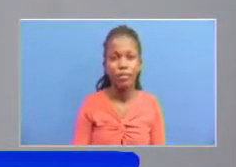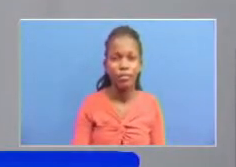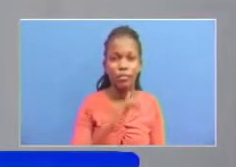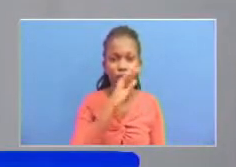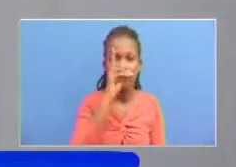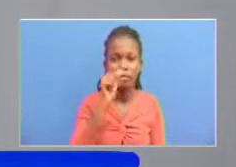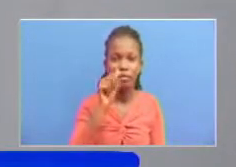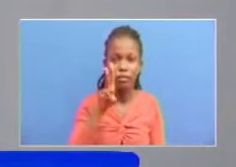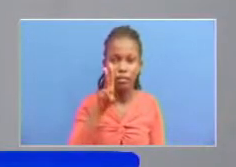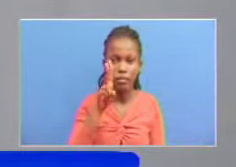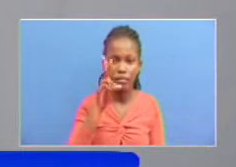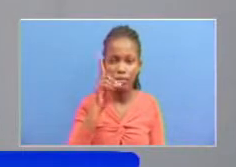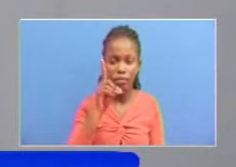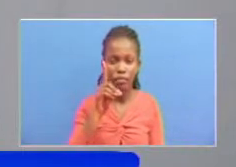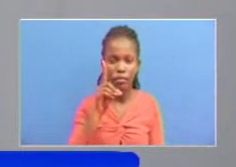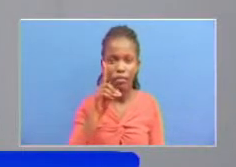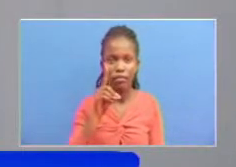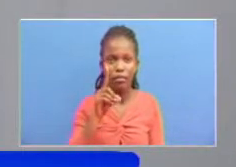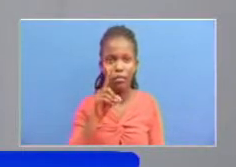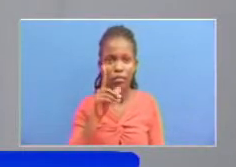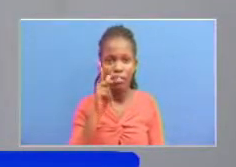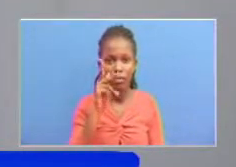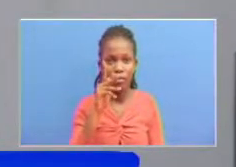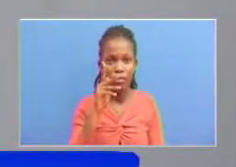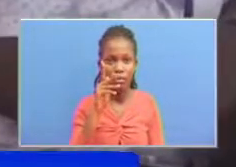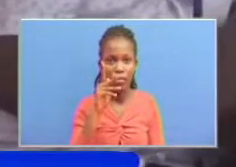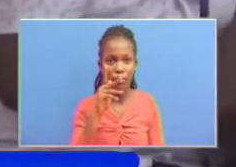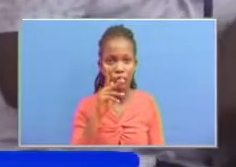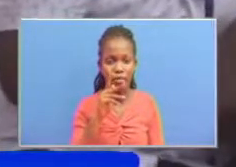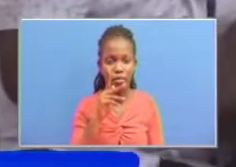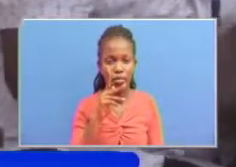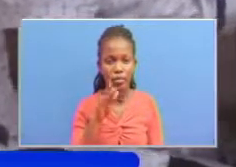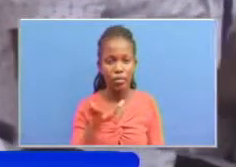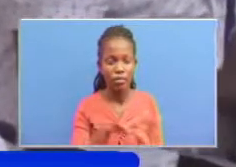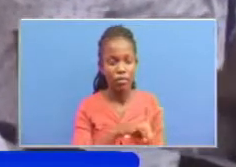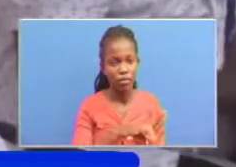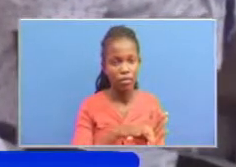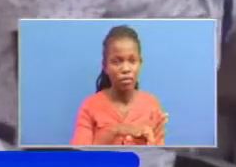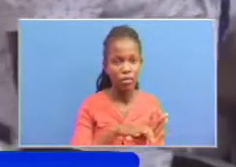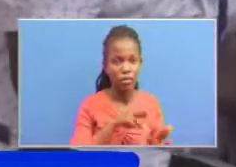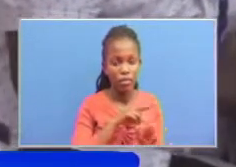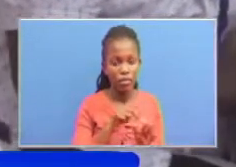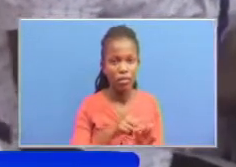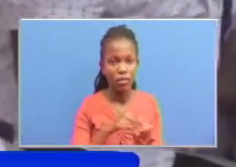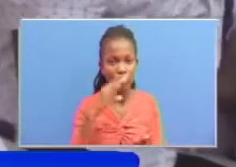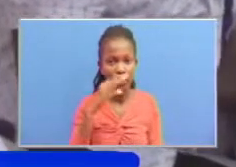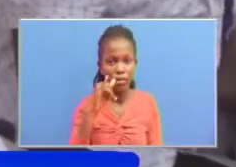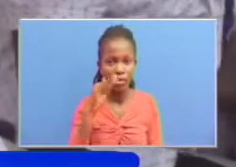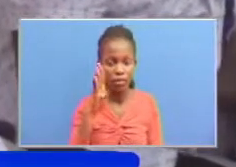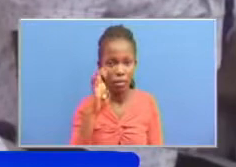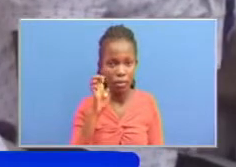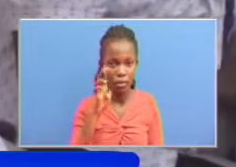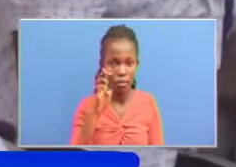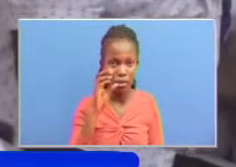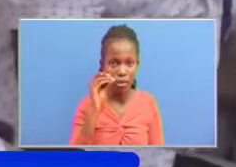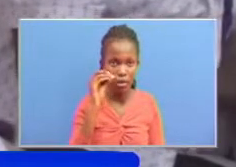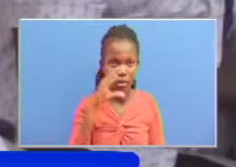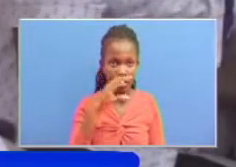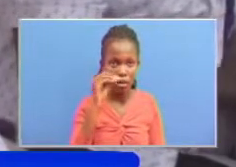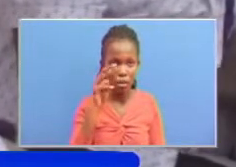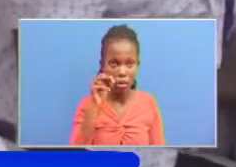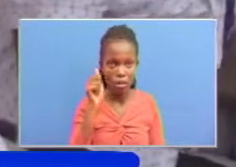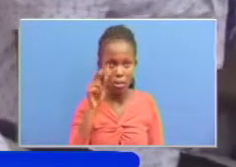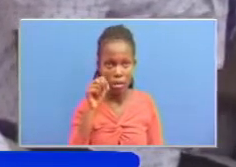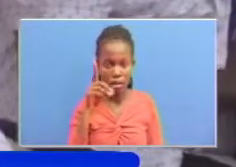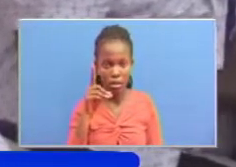ulani mutaalamu wa unga miwa osese iwa Mauvoo mitandaoni ndini wa kiseseki ya National Cyber Command Center. Ulusa nina unge iwa